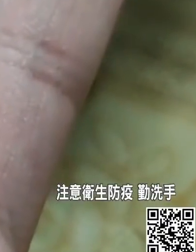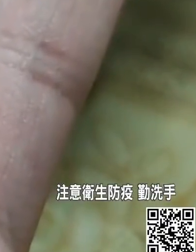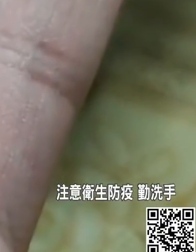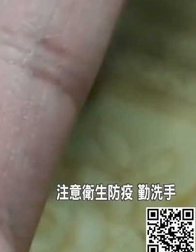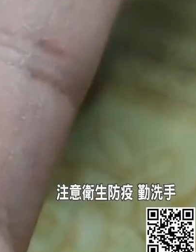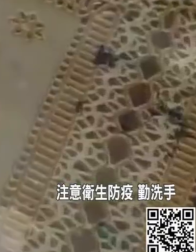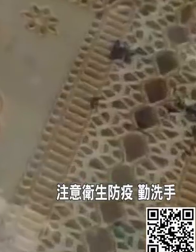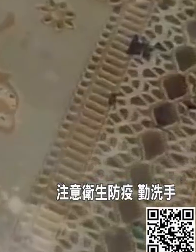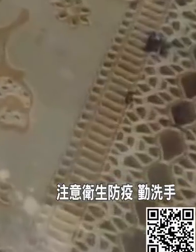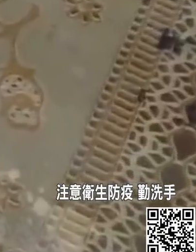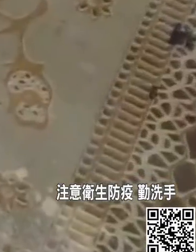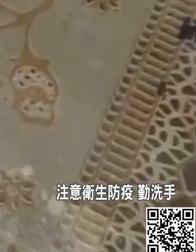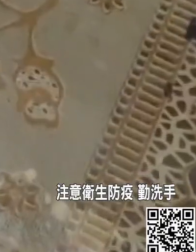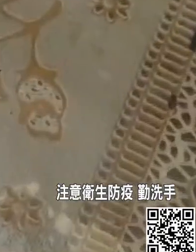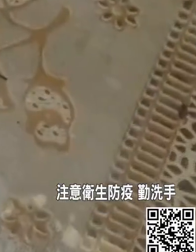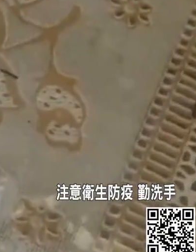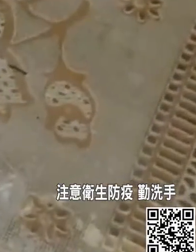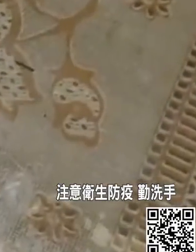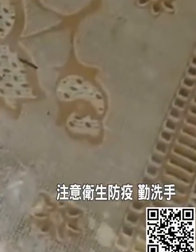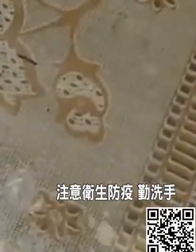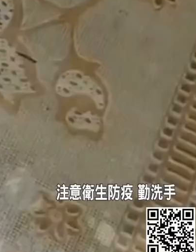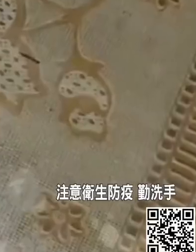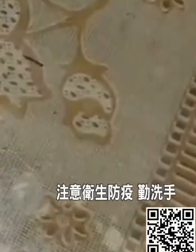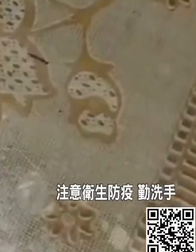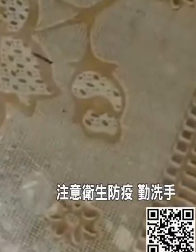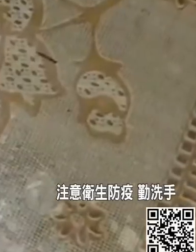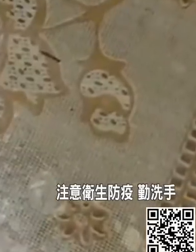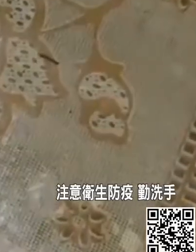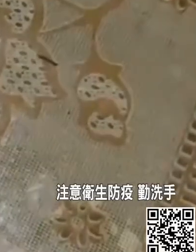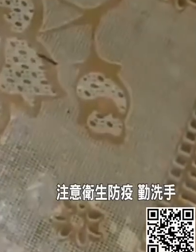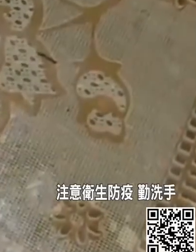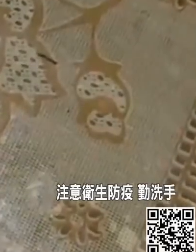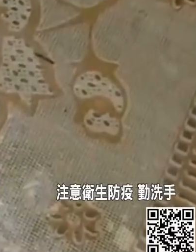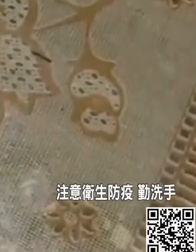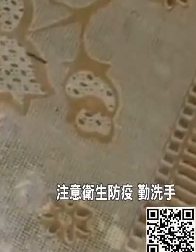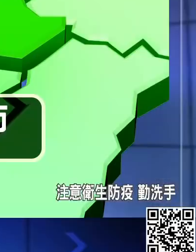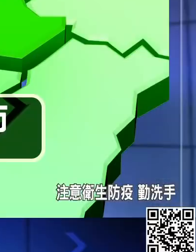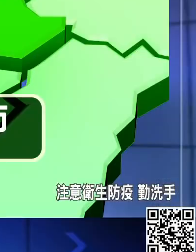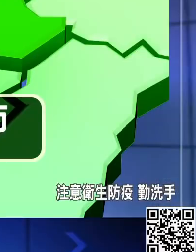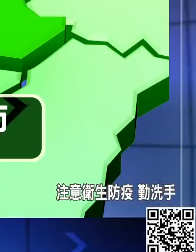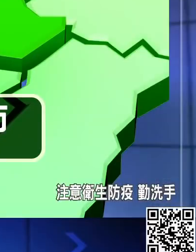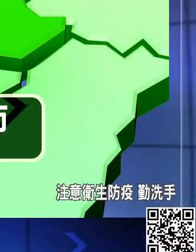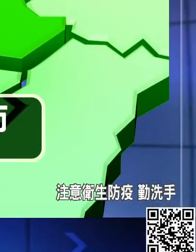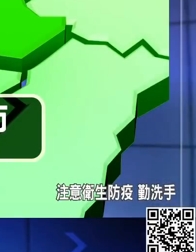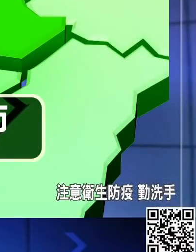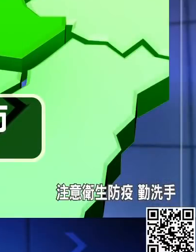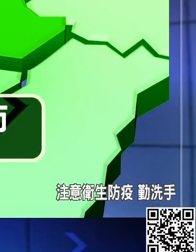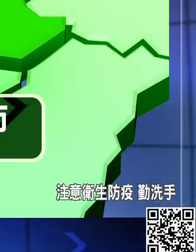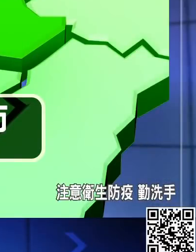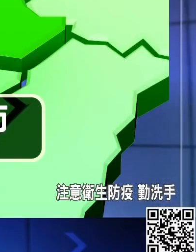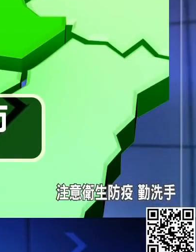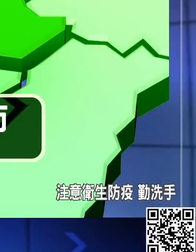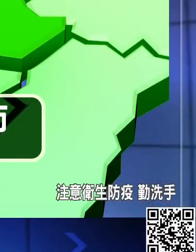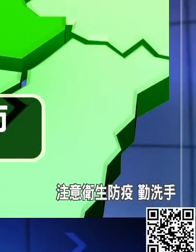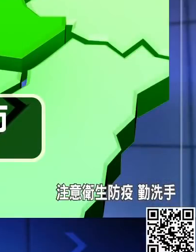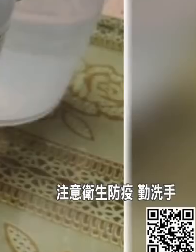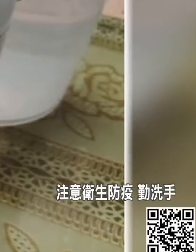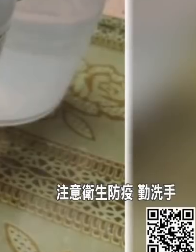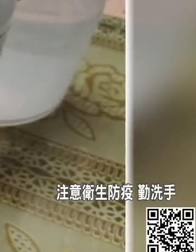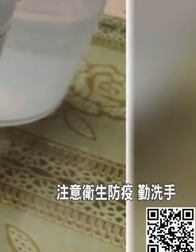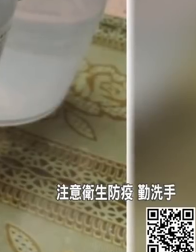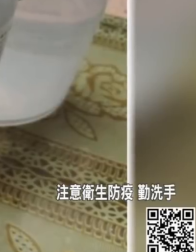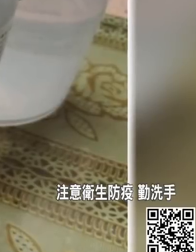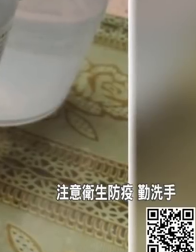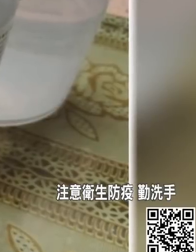但没想到吃了不舒服情况没有解决，最后人还成了冷冰冰一体。 他就打电话过来说救命，我只能回